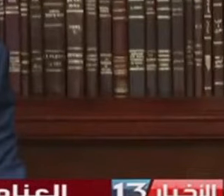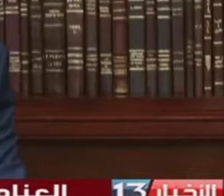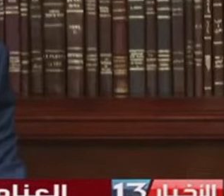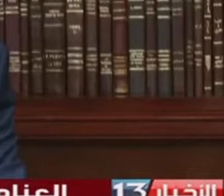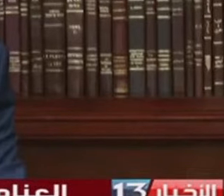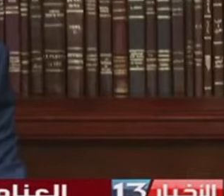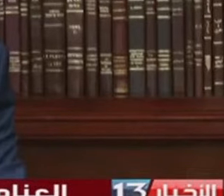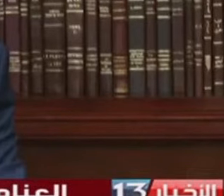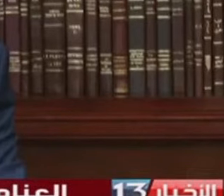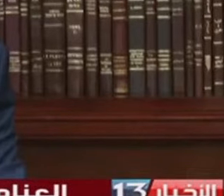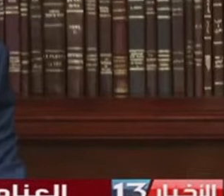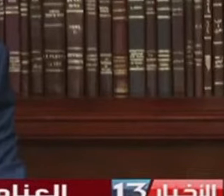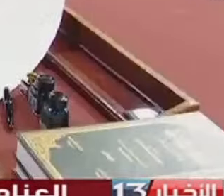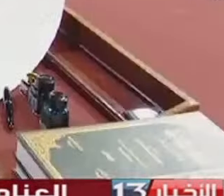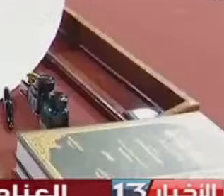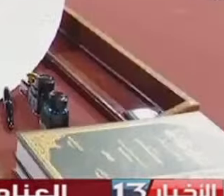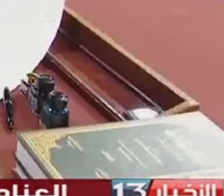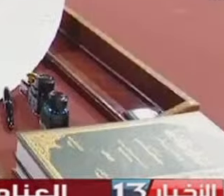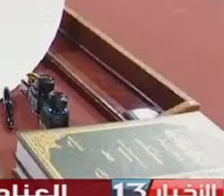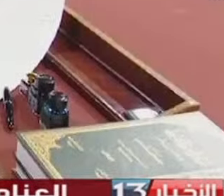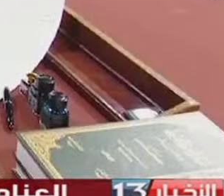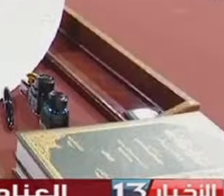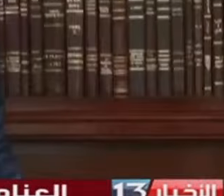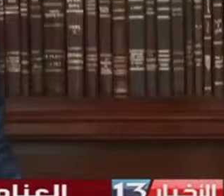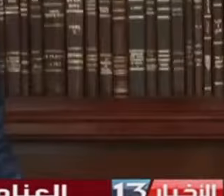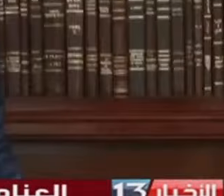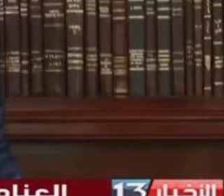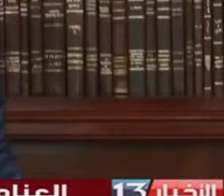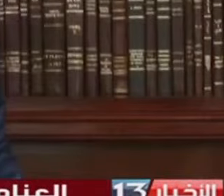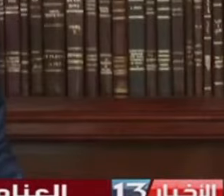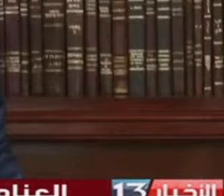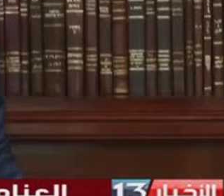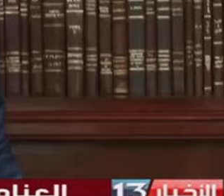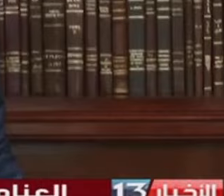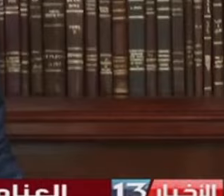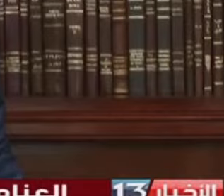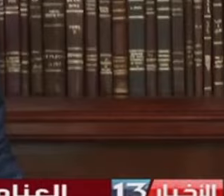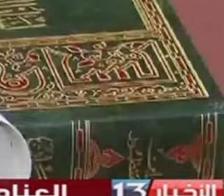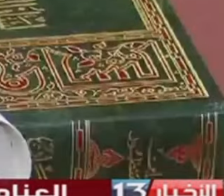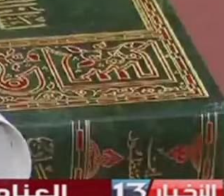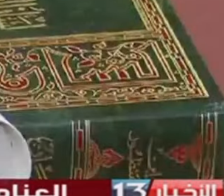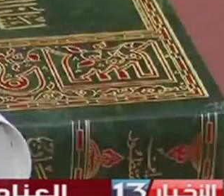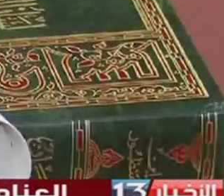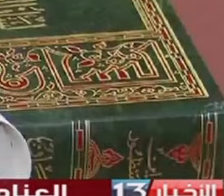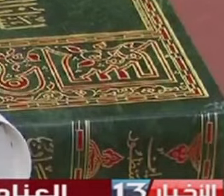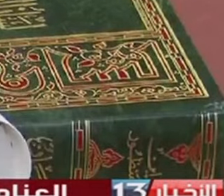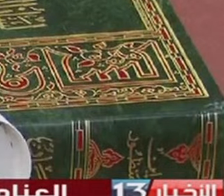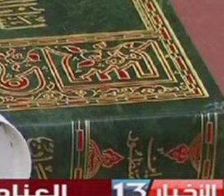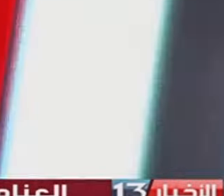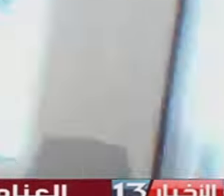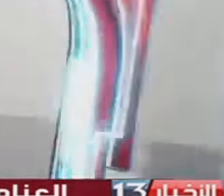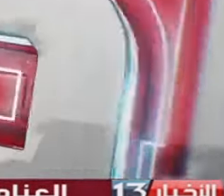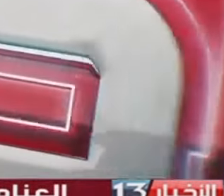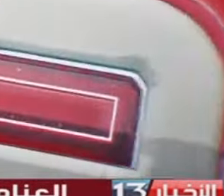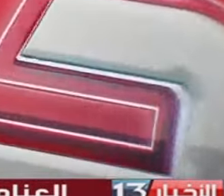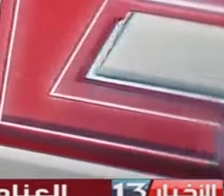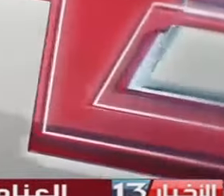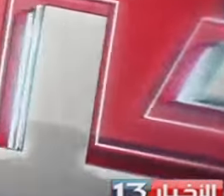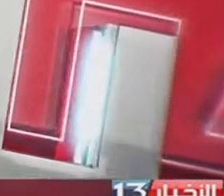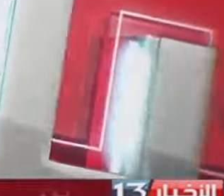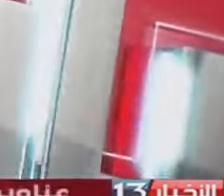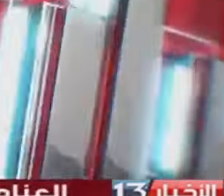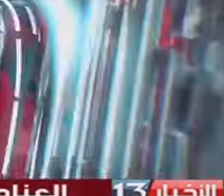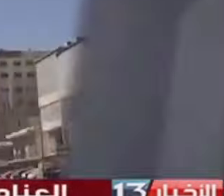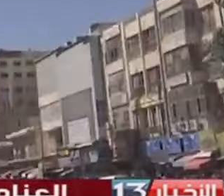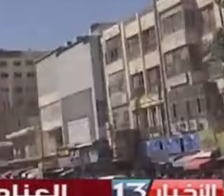الأساسي للمحكمة الدستورية إلى البرلمان، ويعلل قراره بجملة من الحجج القانونية أهمها تلك المتصلة بالأجيال